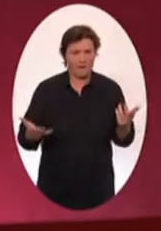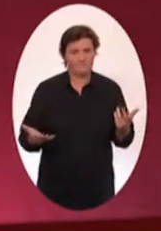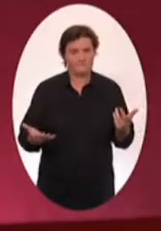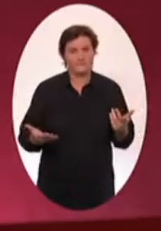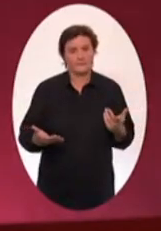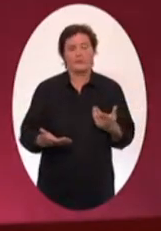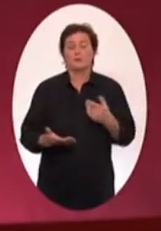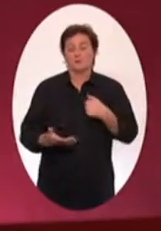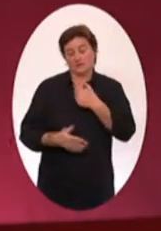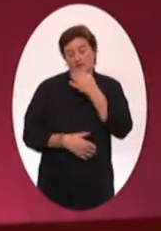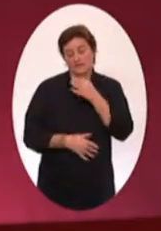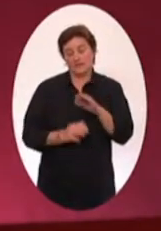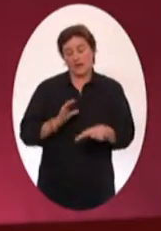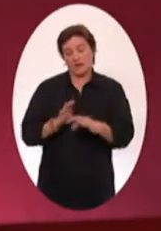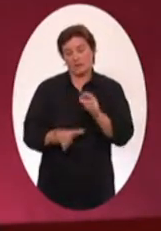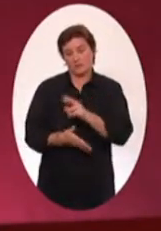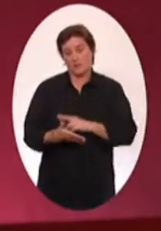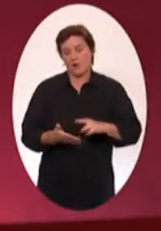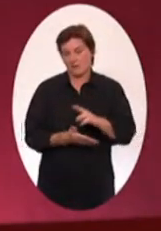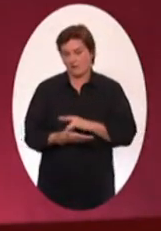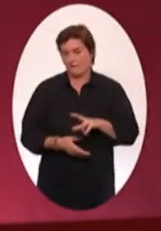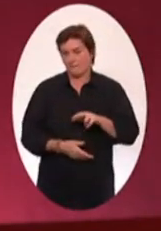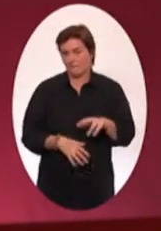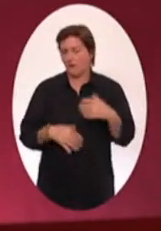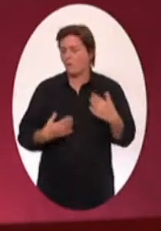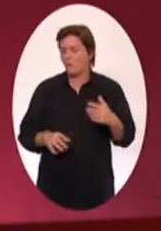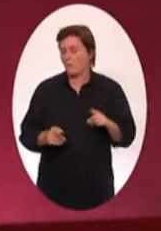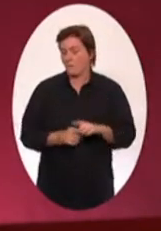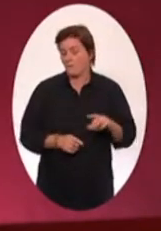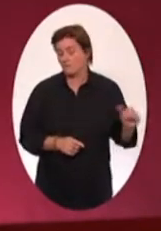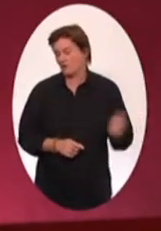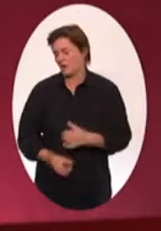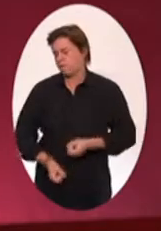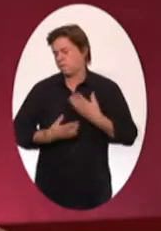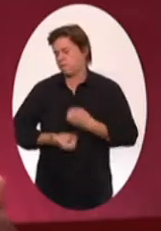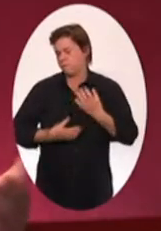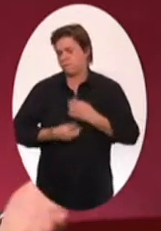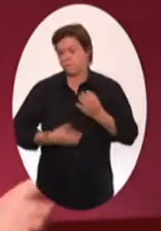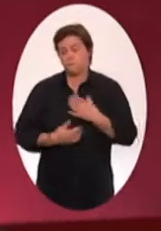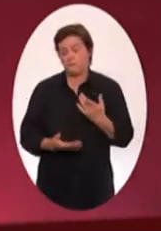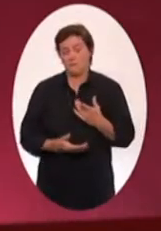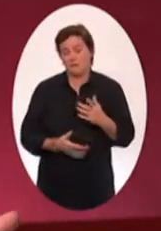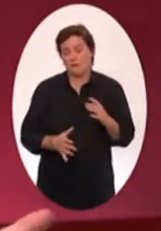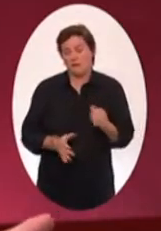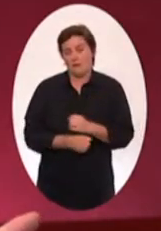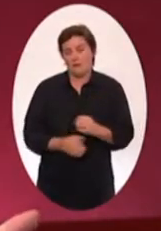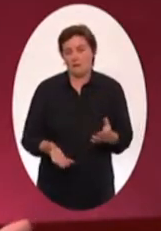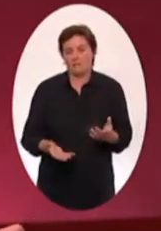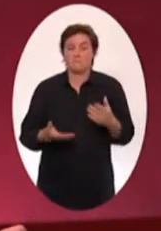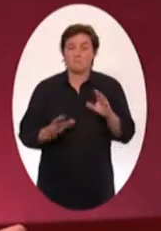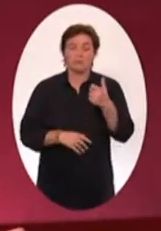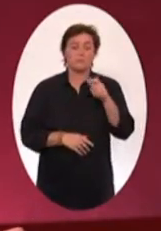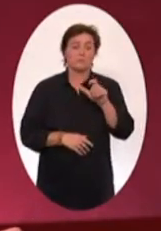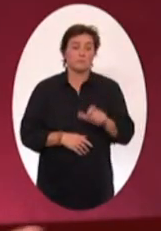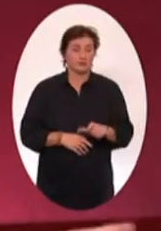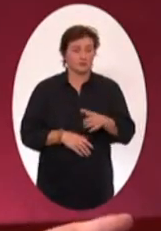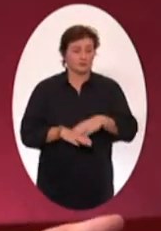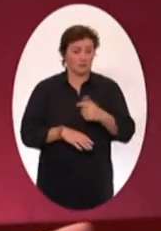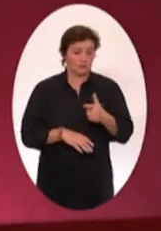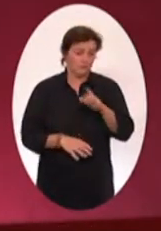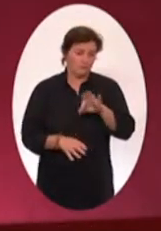cette élection régionale risque d'être un grand défouloir national. Malheureusement, près d'un électeur sur deux ne va pas